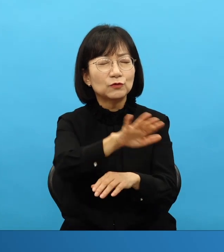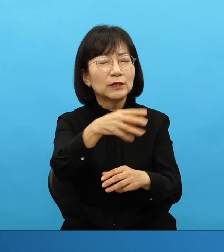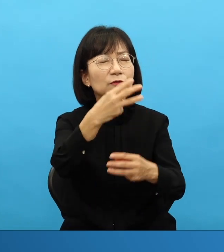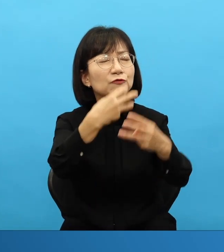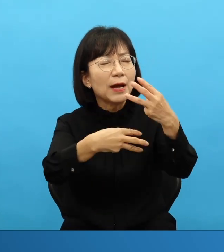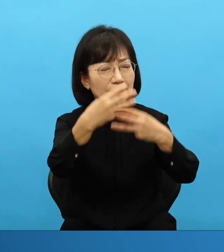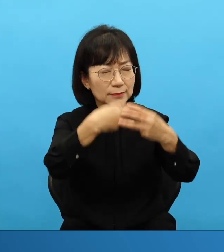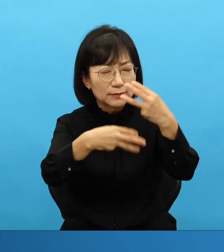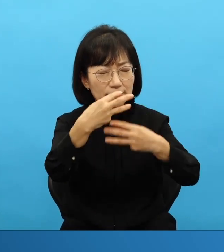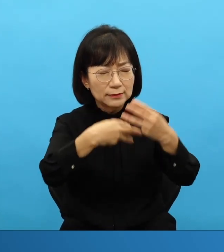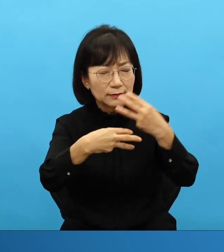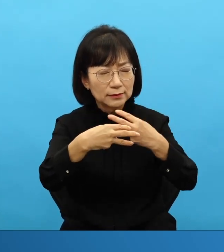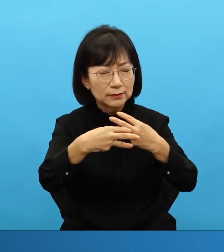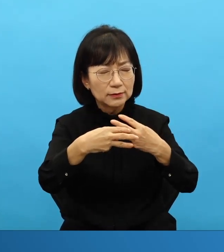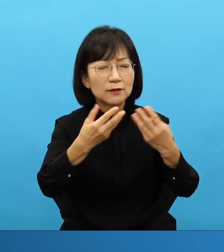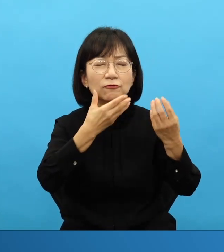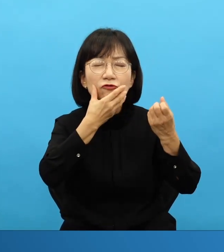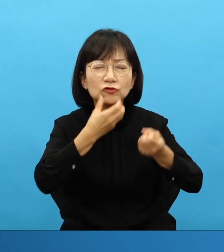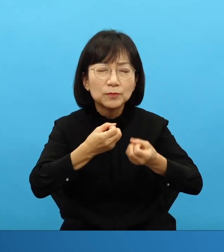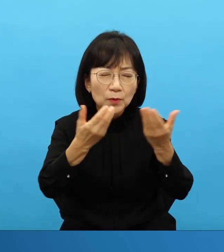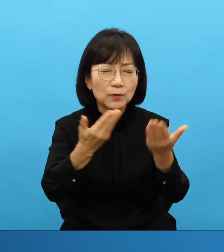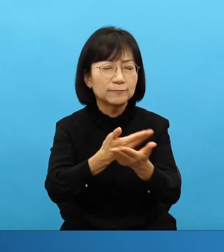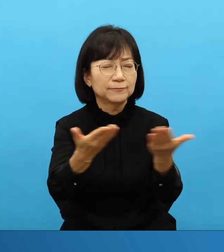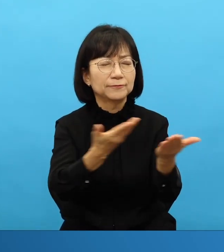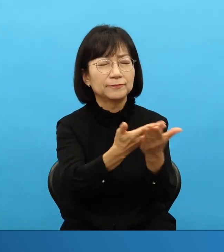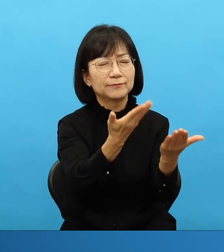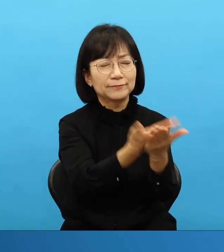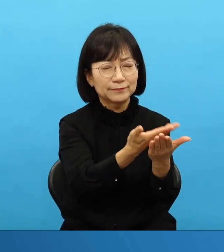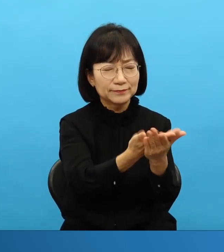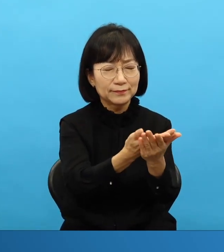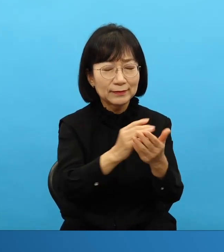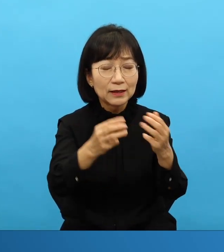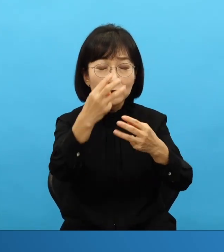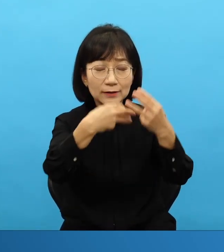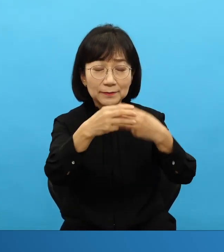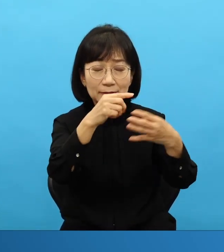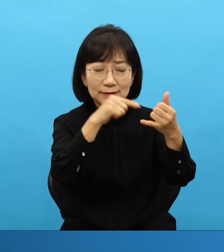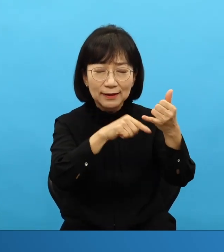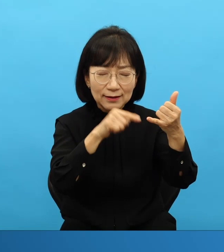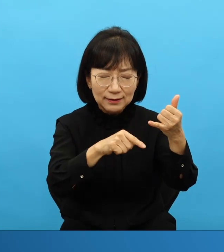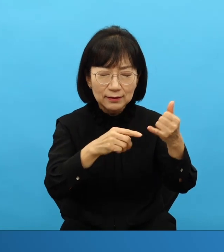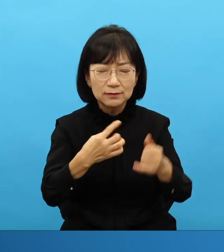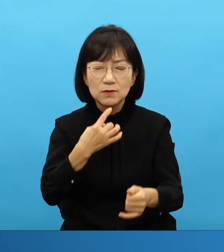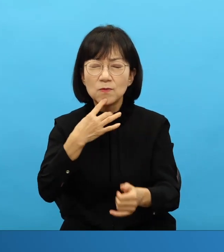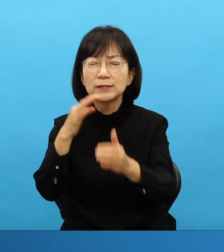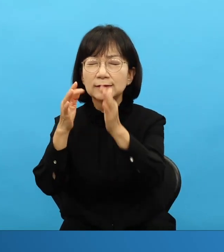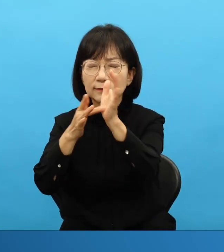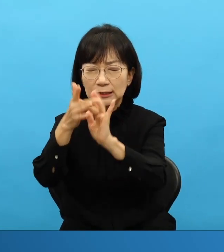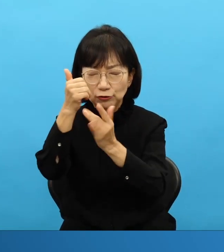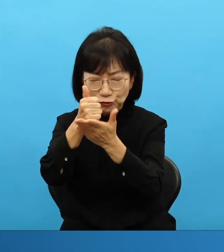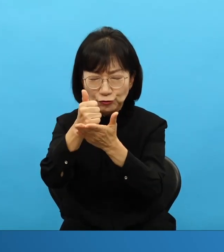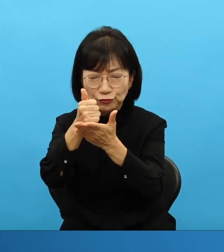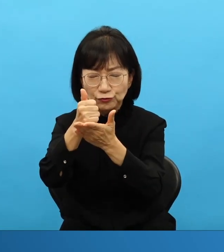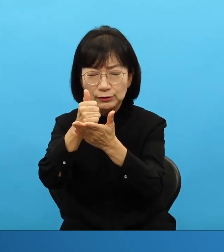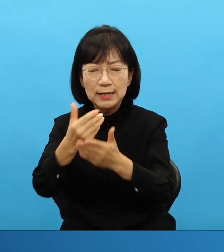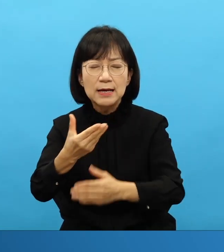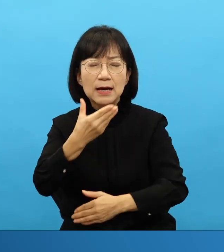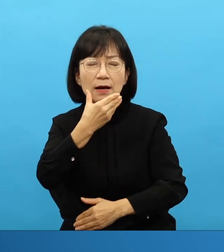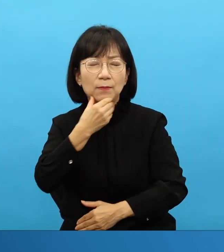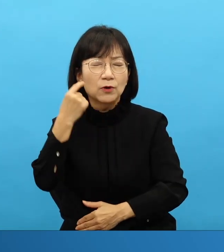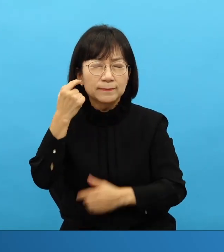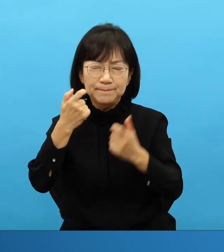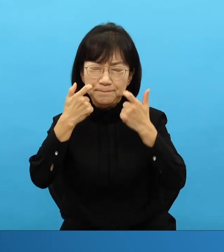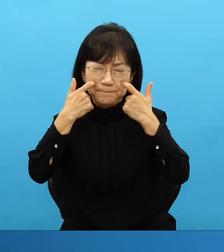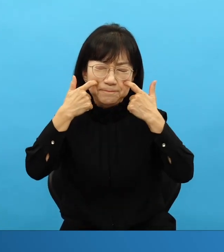마음껏 축복하사 그 영혼들 속에 오직 예수 복음이 깊이 깊이 뿌리내려져서 이 땅이